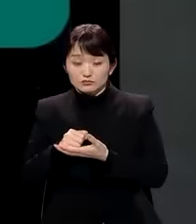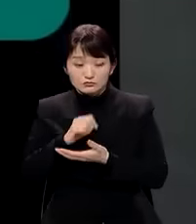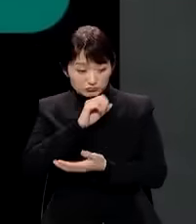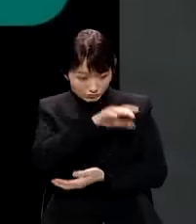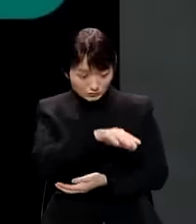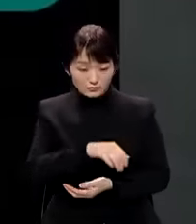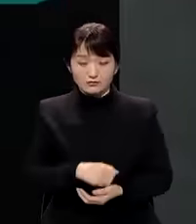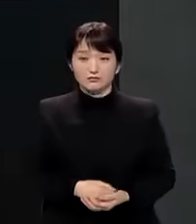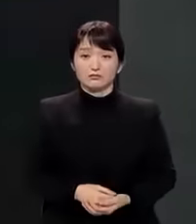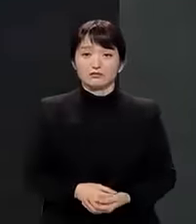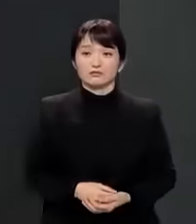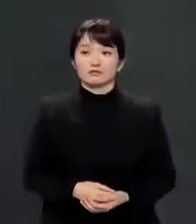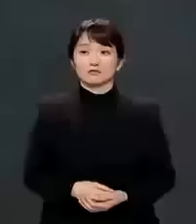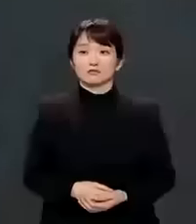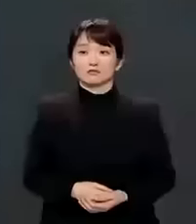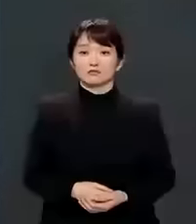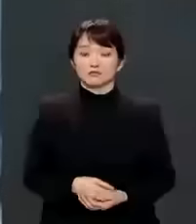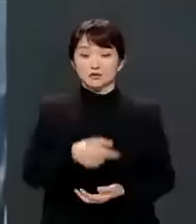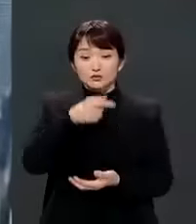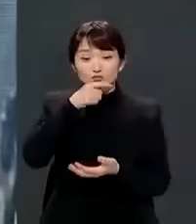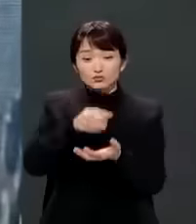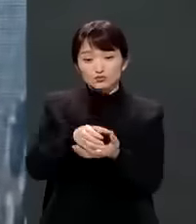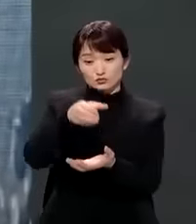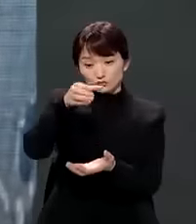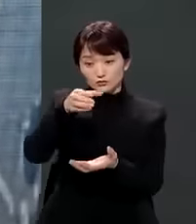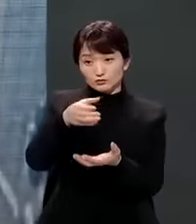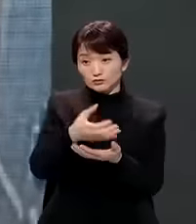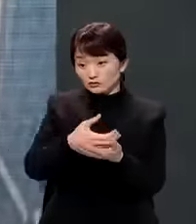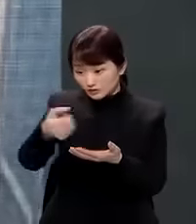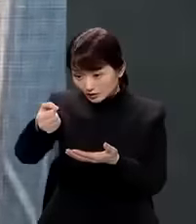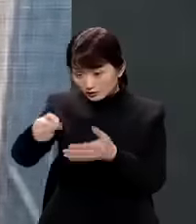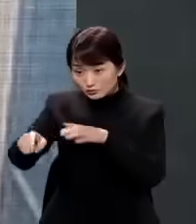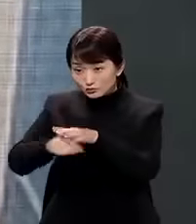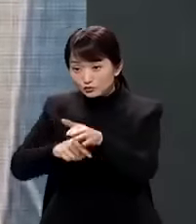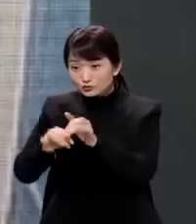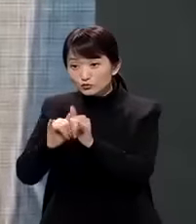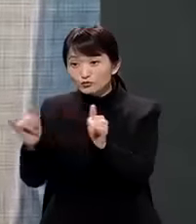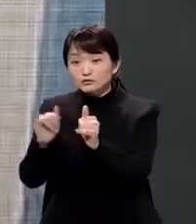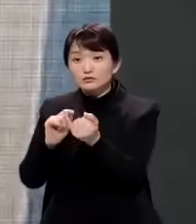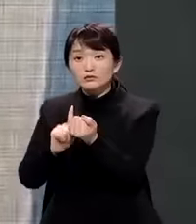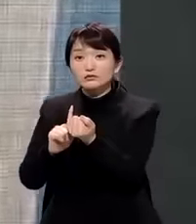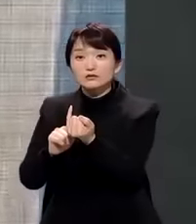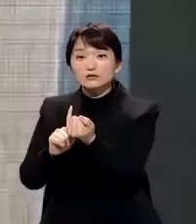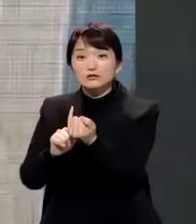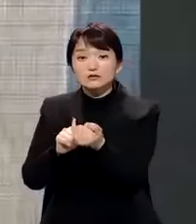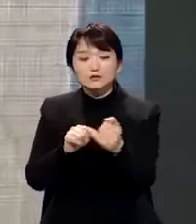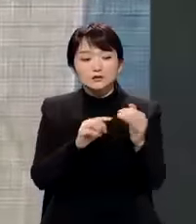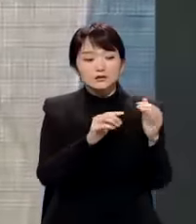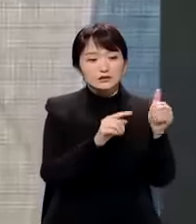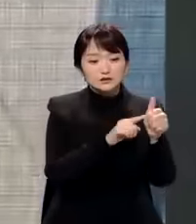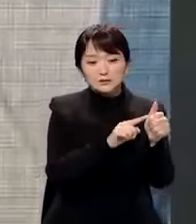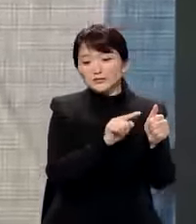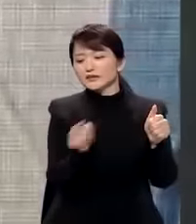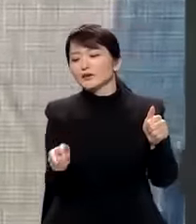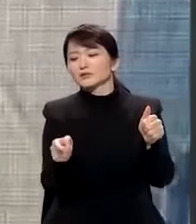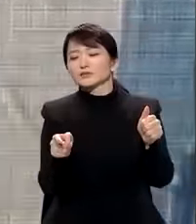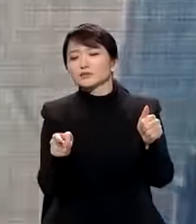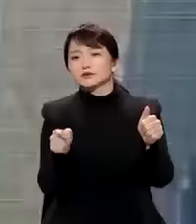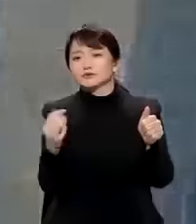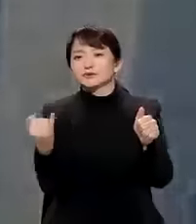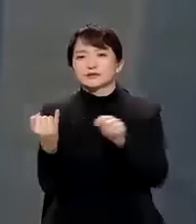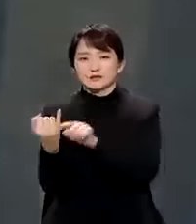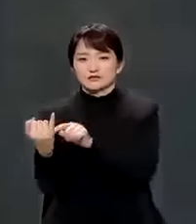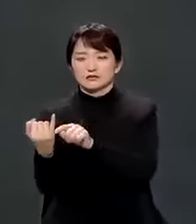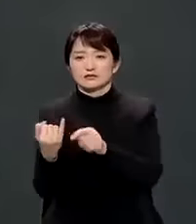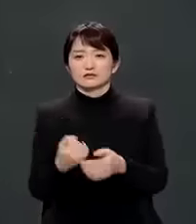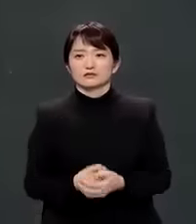거죠 그러니까 이제 생수를 어 가져간 그 도둑의 정체는 바로 다름 아닌 옆집 사는 여성이었는데이